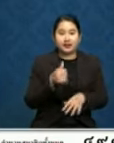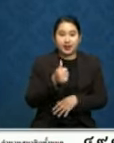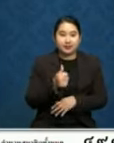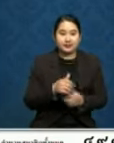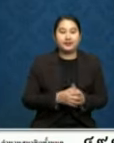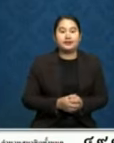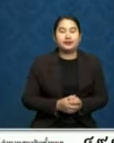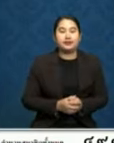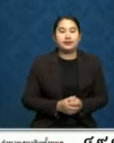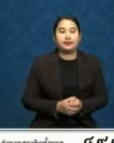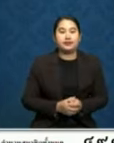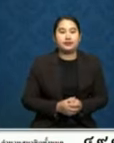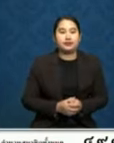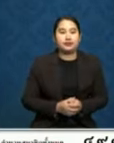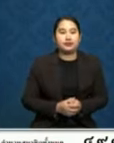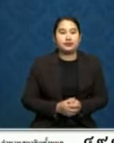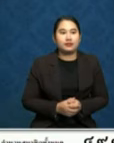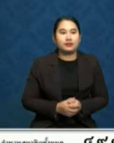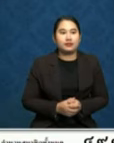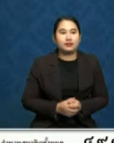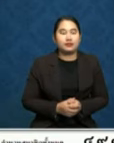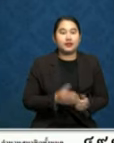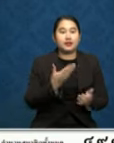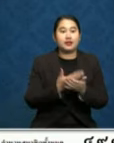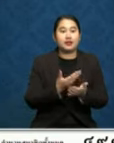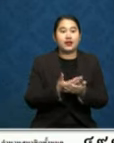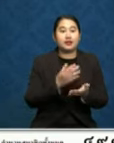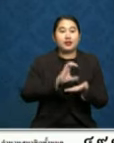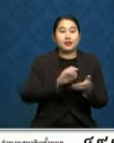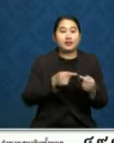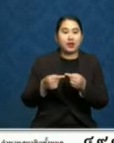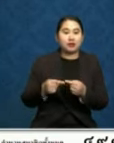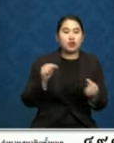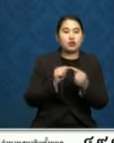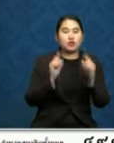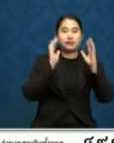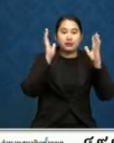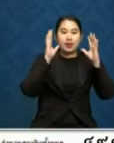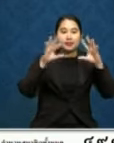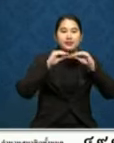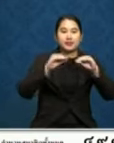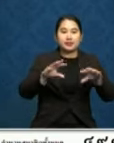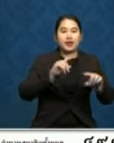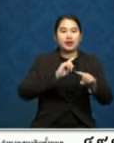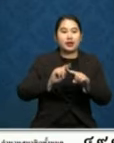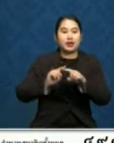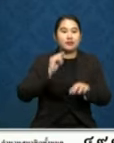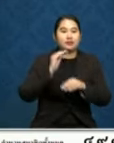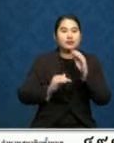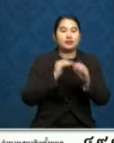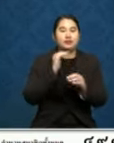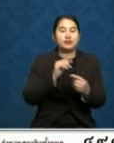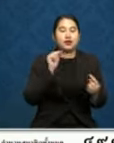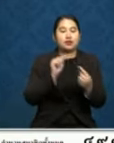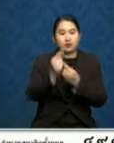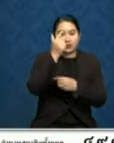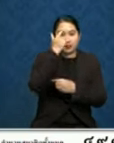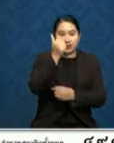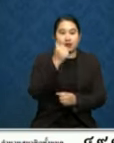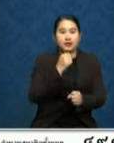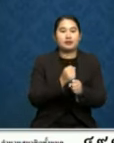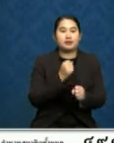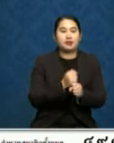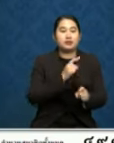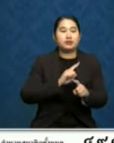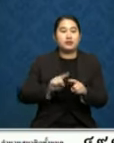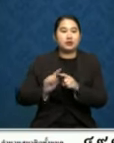ค่ะอีกงบประมาณถัดไปค่ะเป็นงบประมาณเกี่ยวกับการสื่อสารสาธารณะเกี่ยวกับการพัฒนาศักยภาพผู้พ้นกระบว